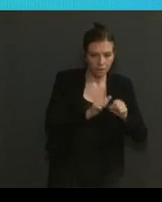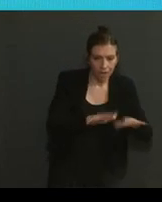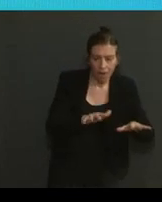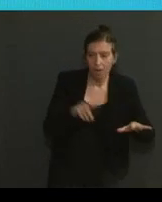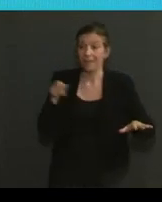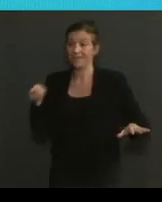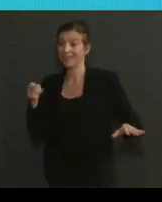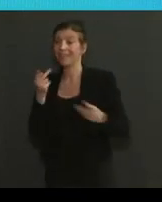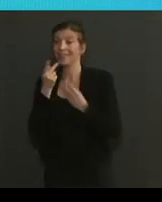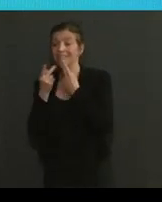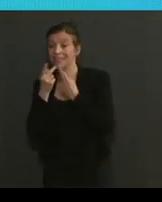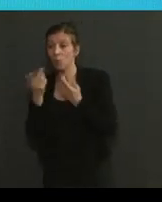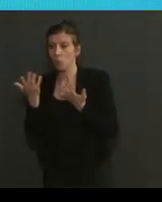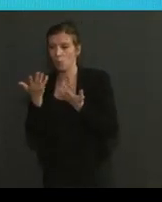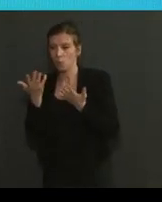volledige regio.